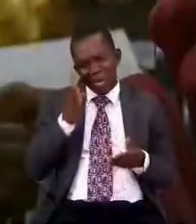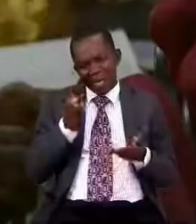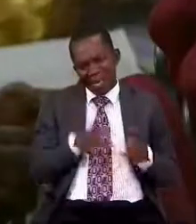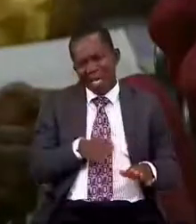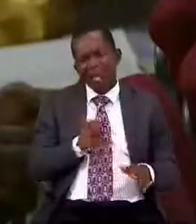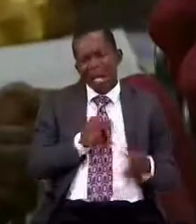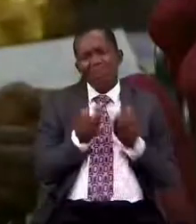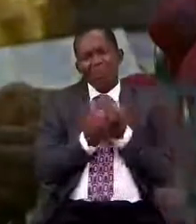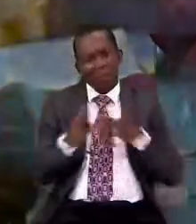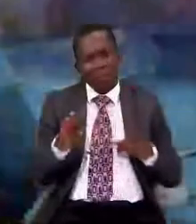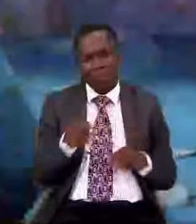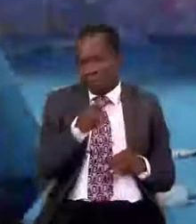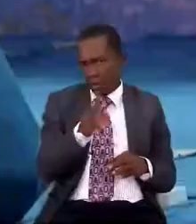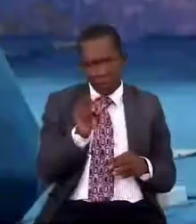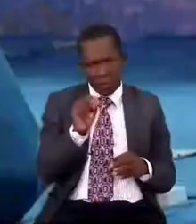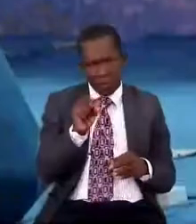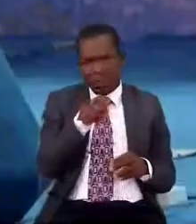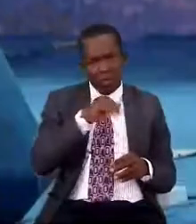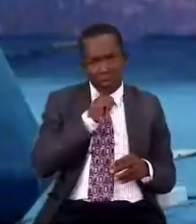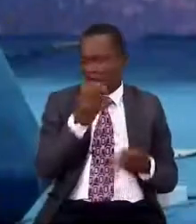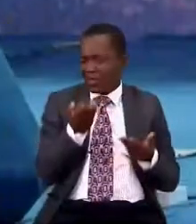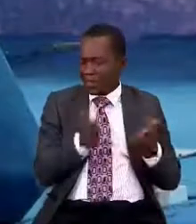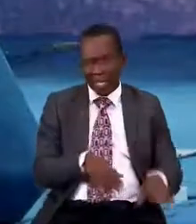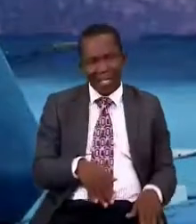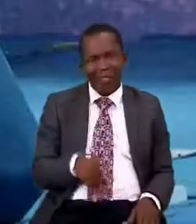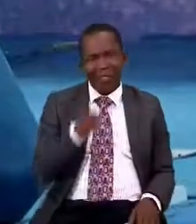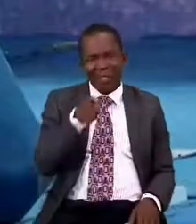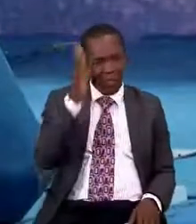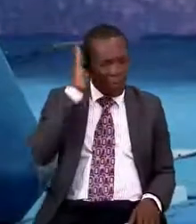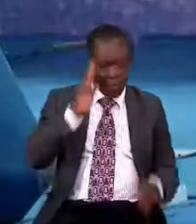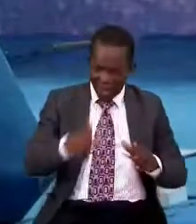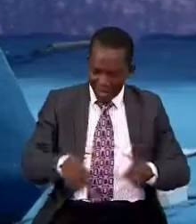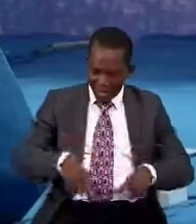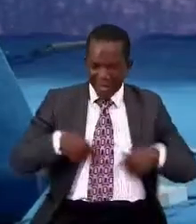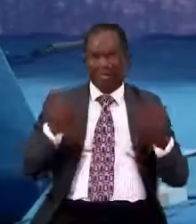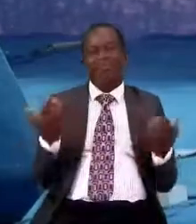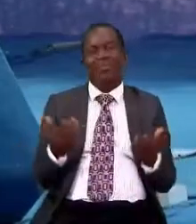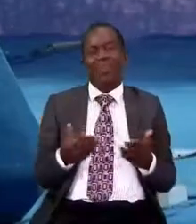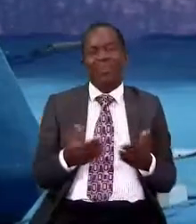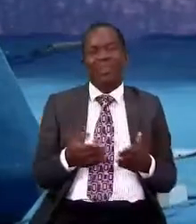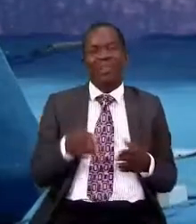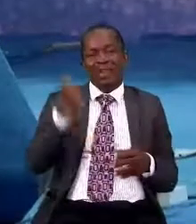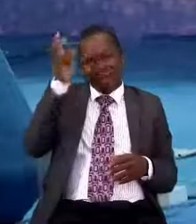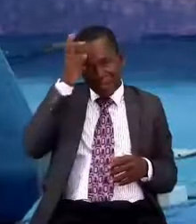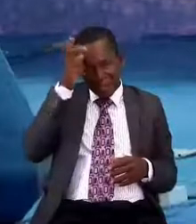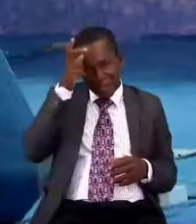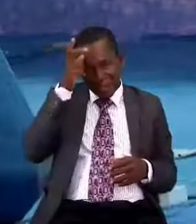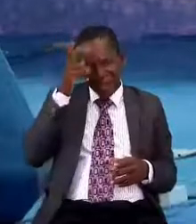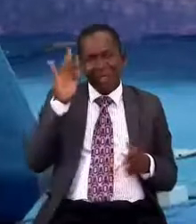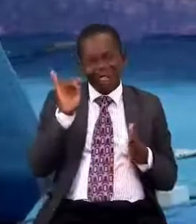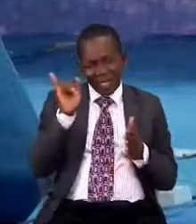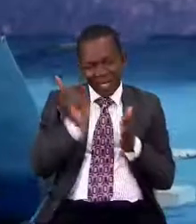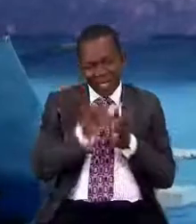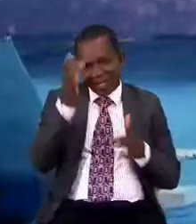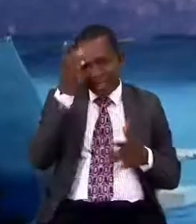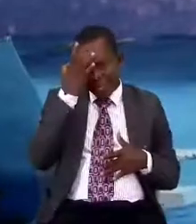allez vivre. Le diable, par la maladie, par la souffrance, t'a acculé